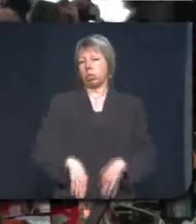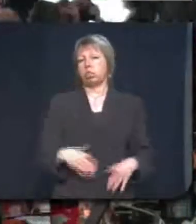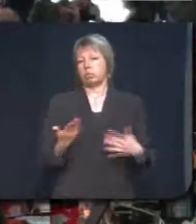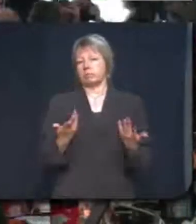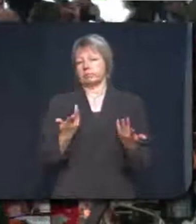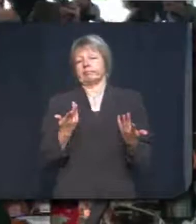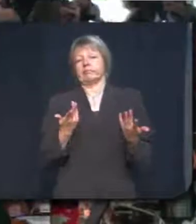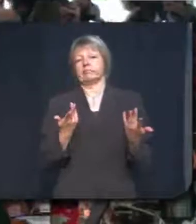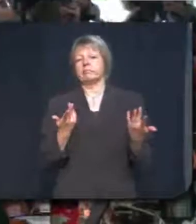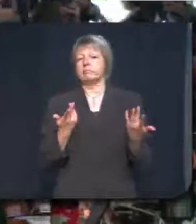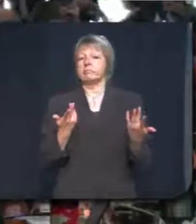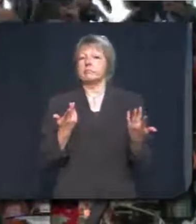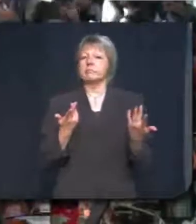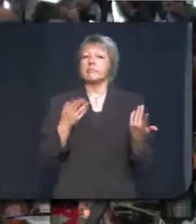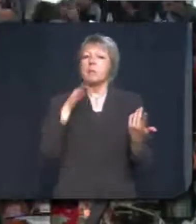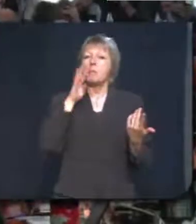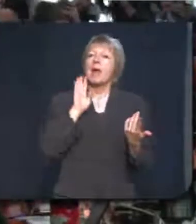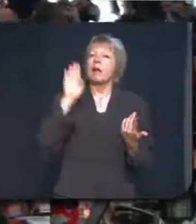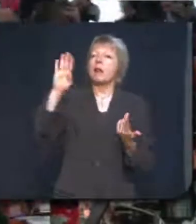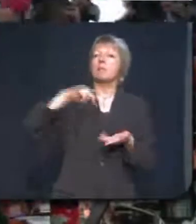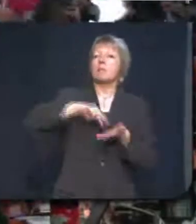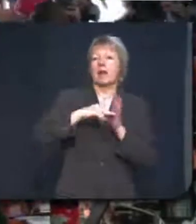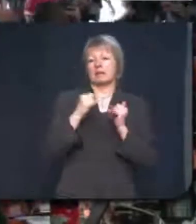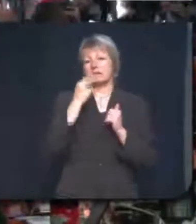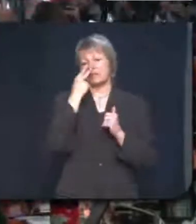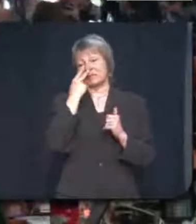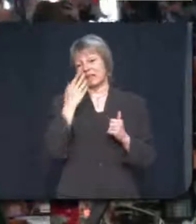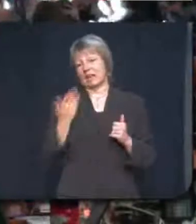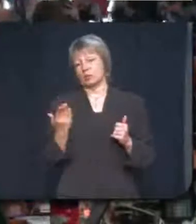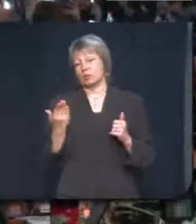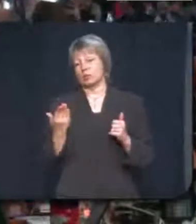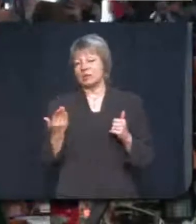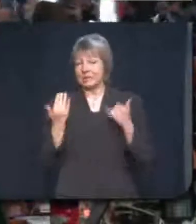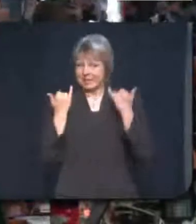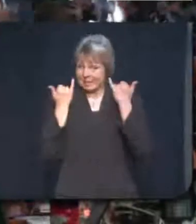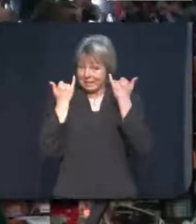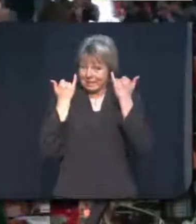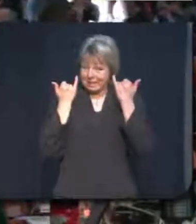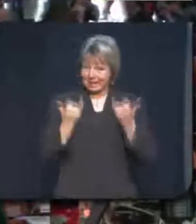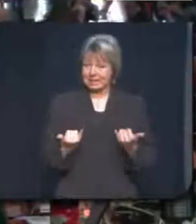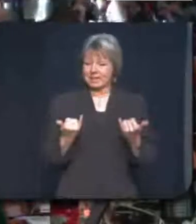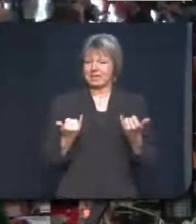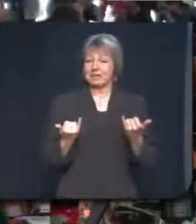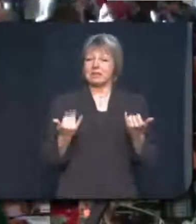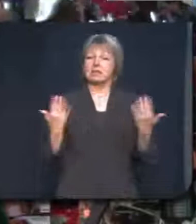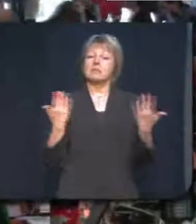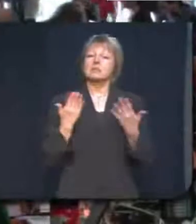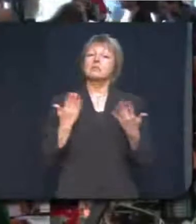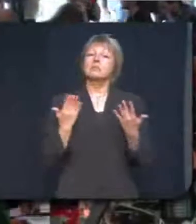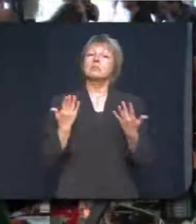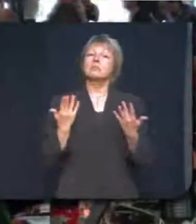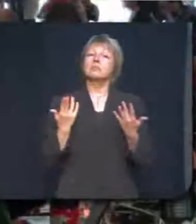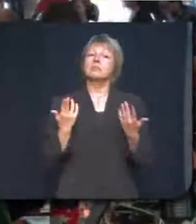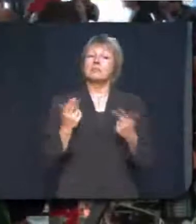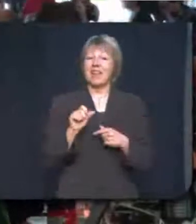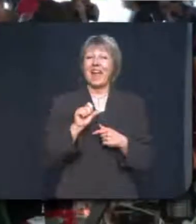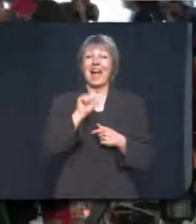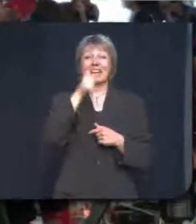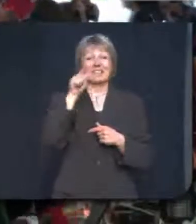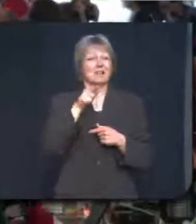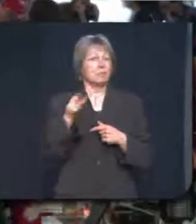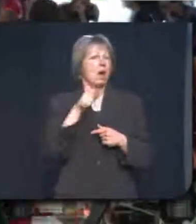umreißen das ist das erste Mal dass der dass der Europäische Rat spricht die